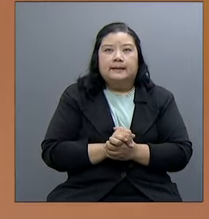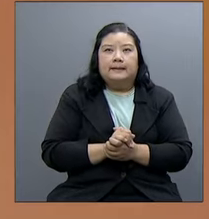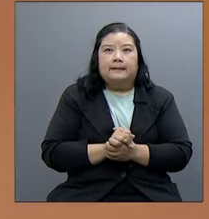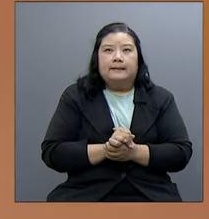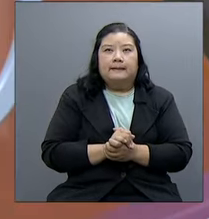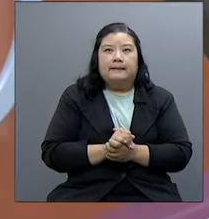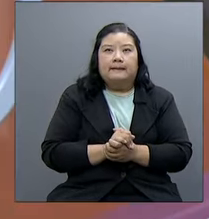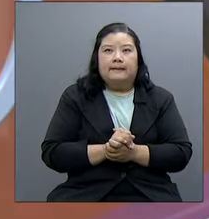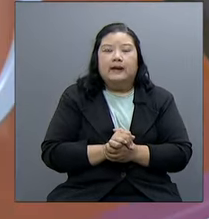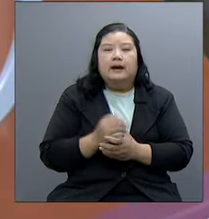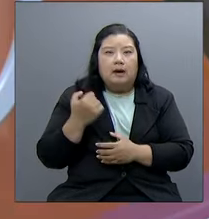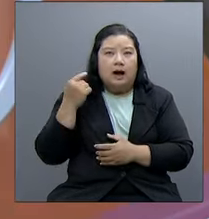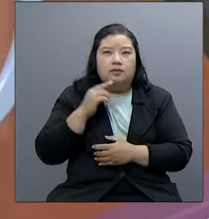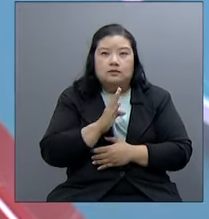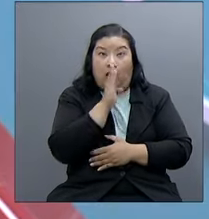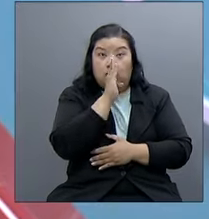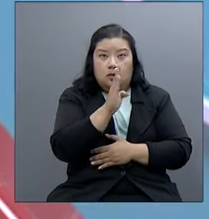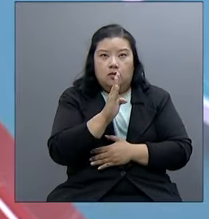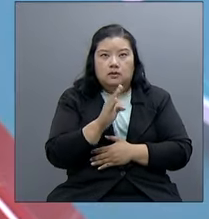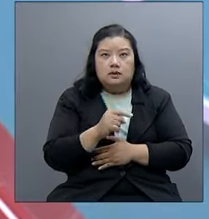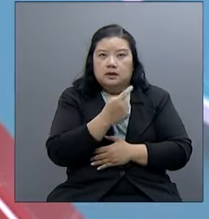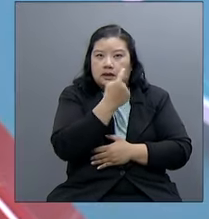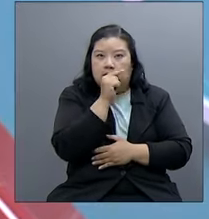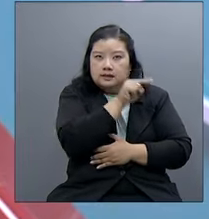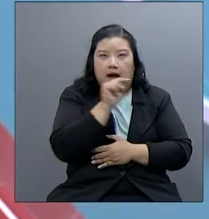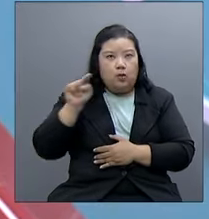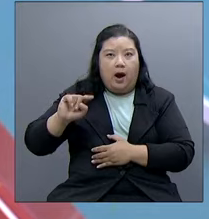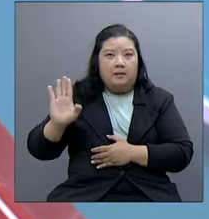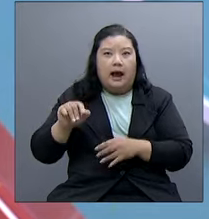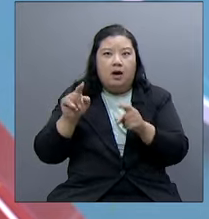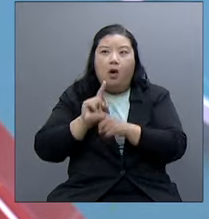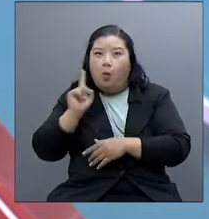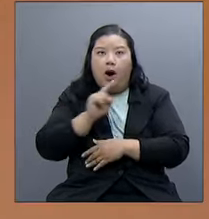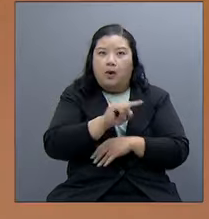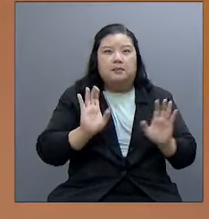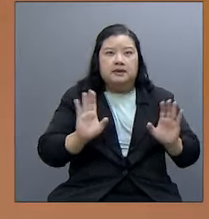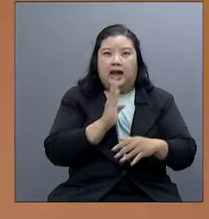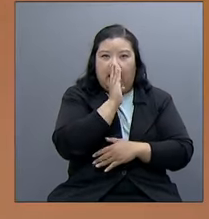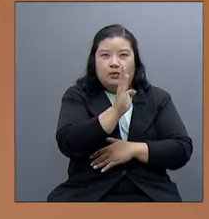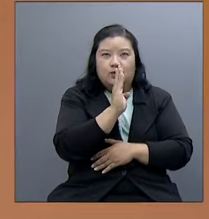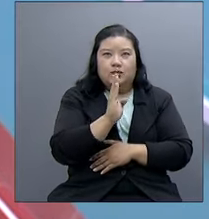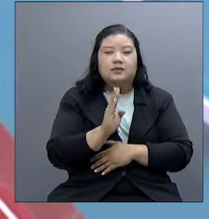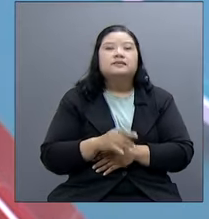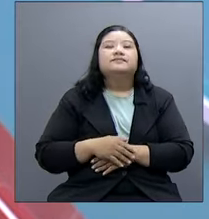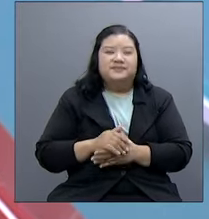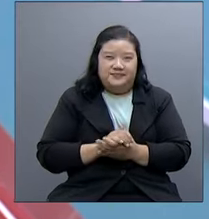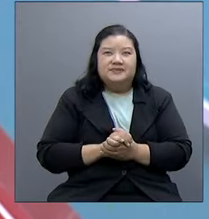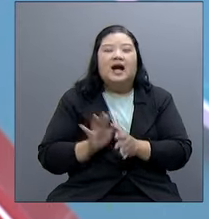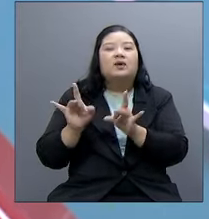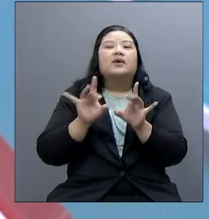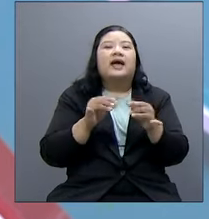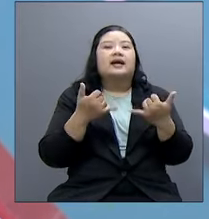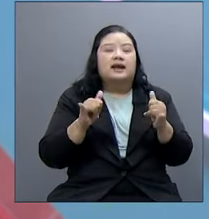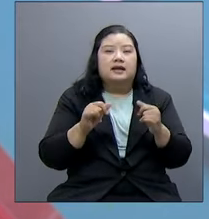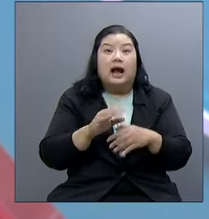ถอัก choir or